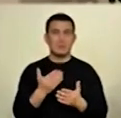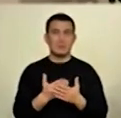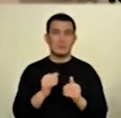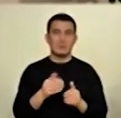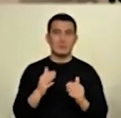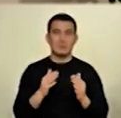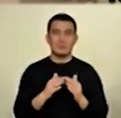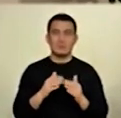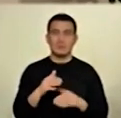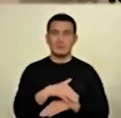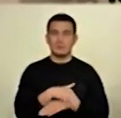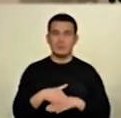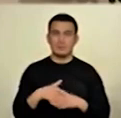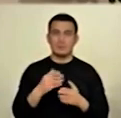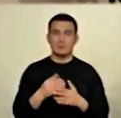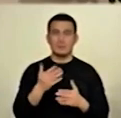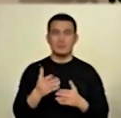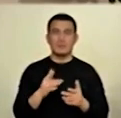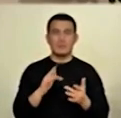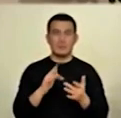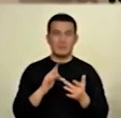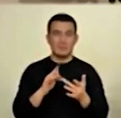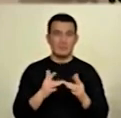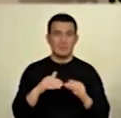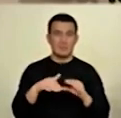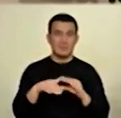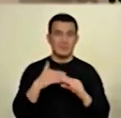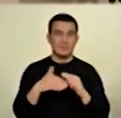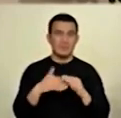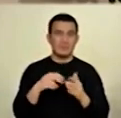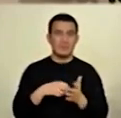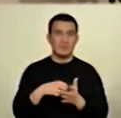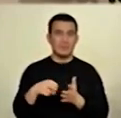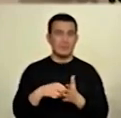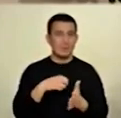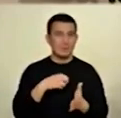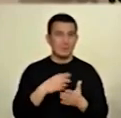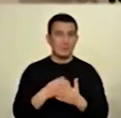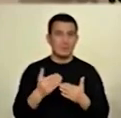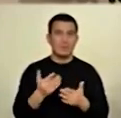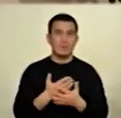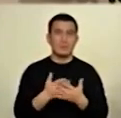uy manzillarimizni, elektron pochtamizni yozib qo'yishingiz mumkin. Umuman olganda biz bilan aloqa qilish imkoniyatini